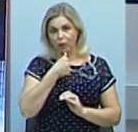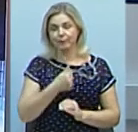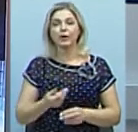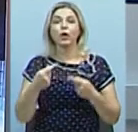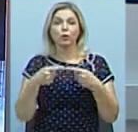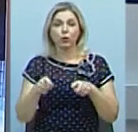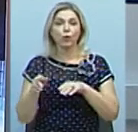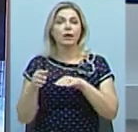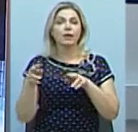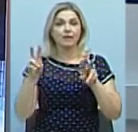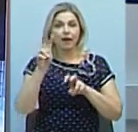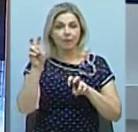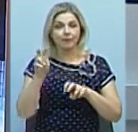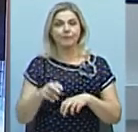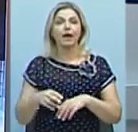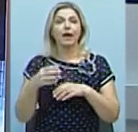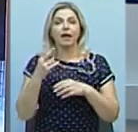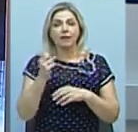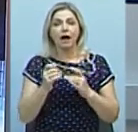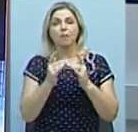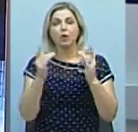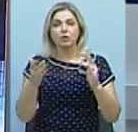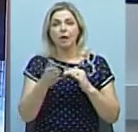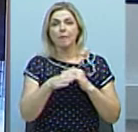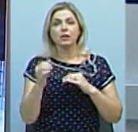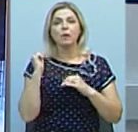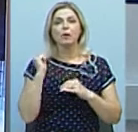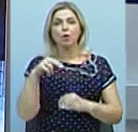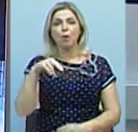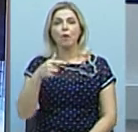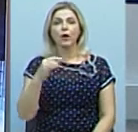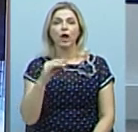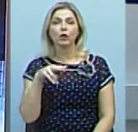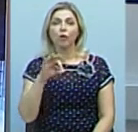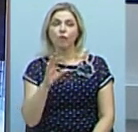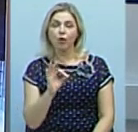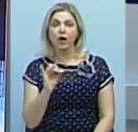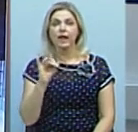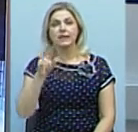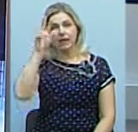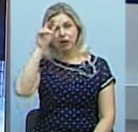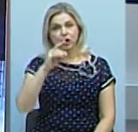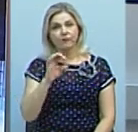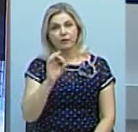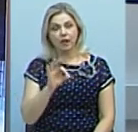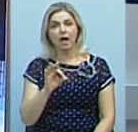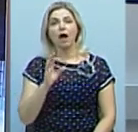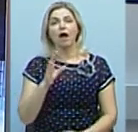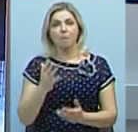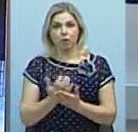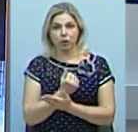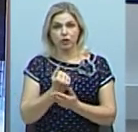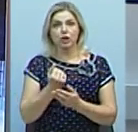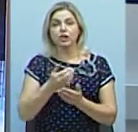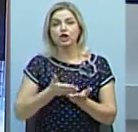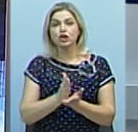подій. На мосту, який розташований між селами Мішко-Погорілове та Зайчевське, що у Вітовському районі, утворила щілина.